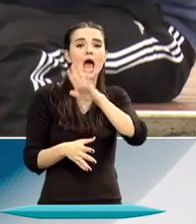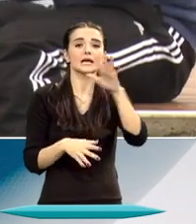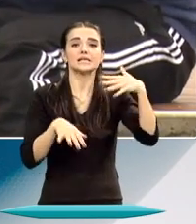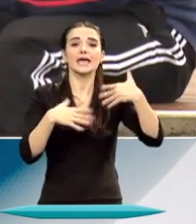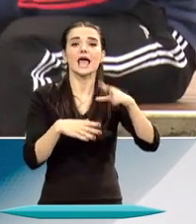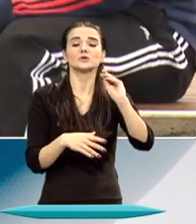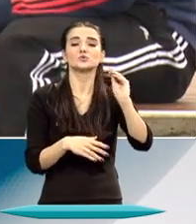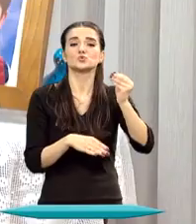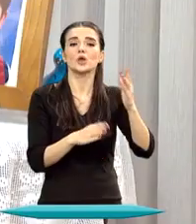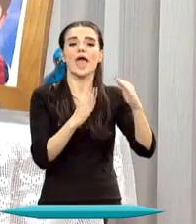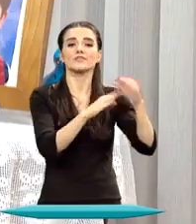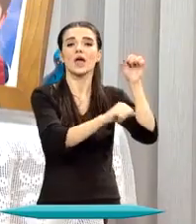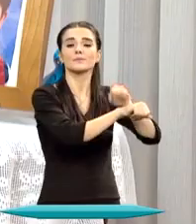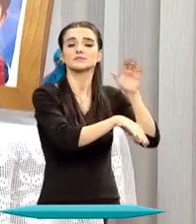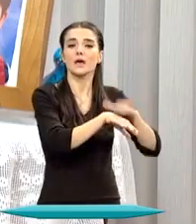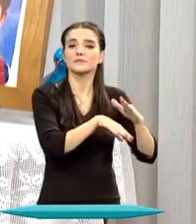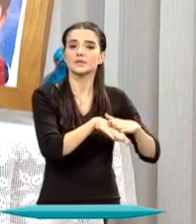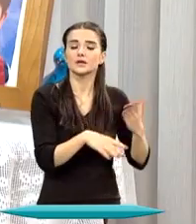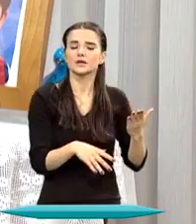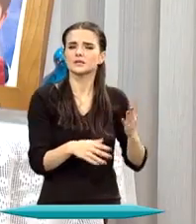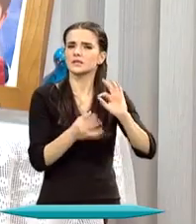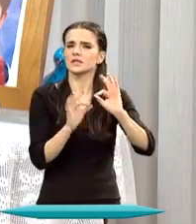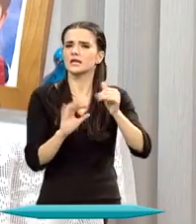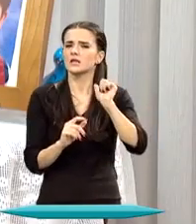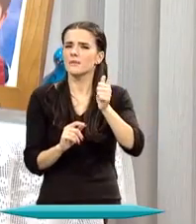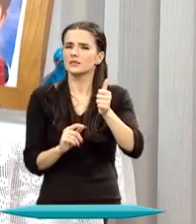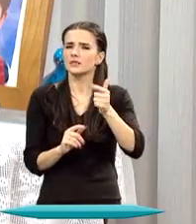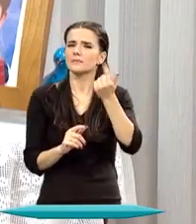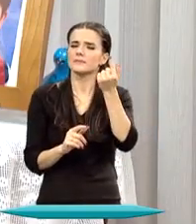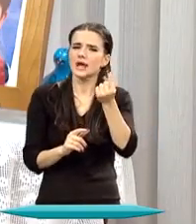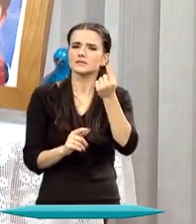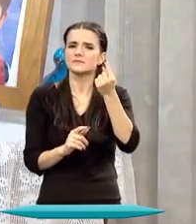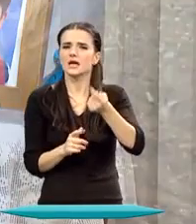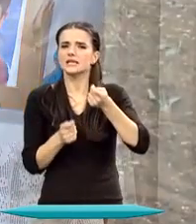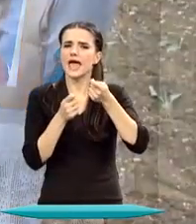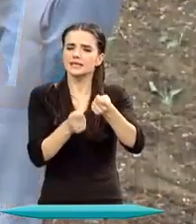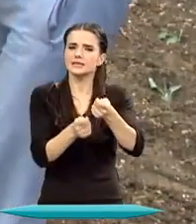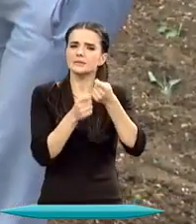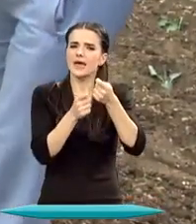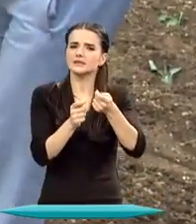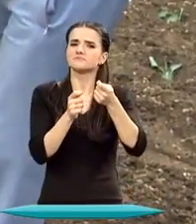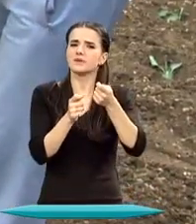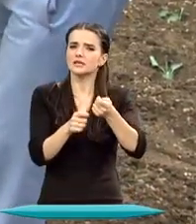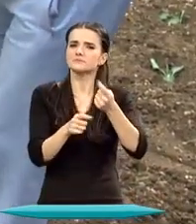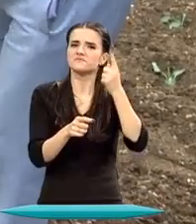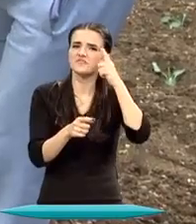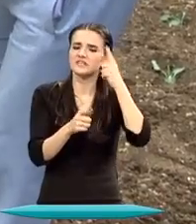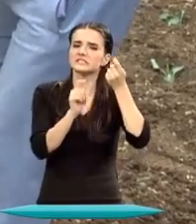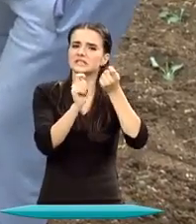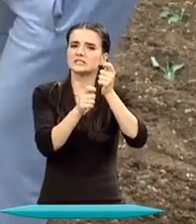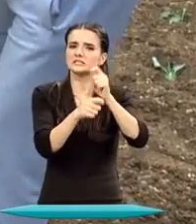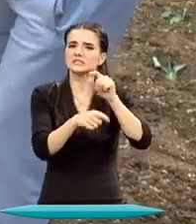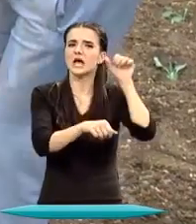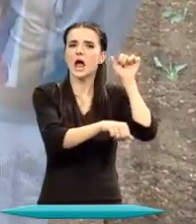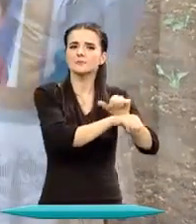çocuğunu evde sakladı. Ne zaman biraz eğitim seviyeleri insanların değiştikçe bu tarz